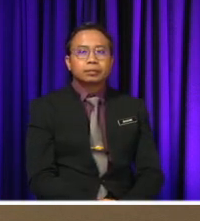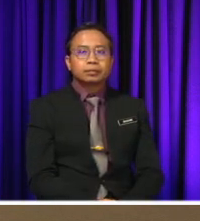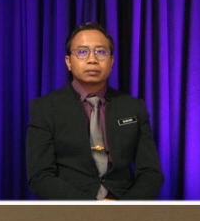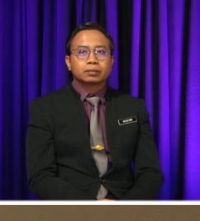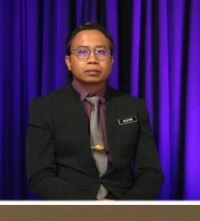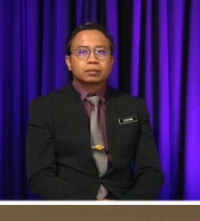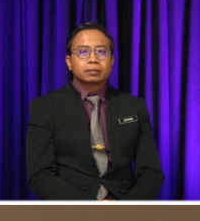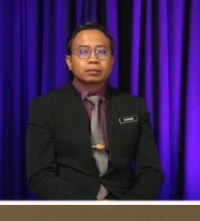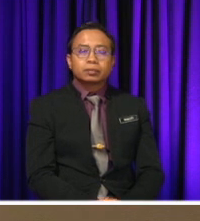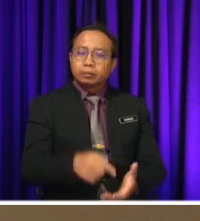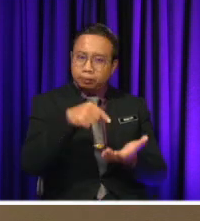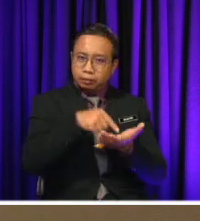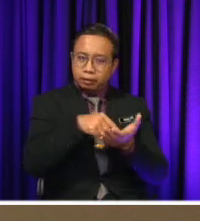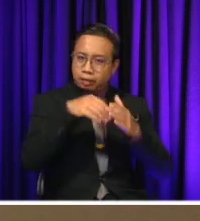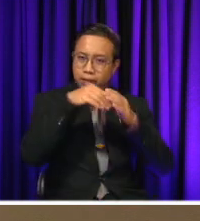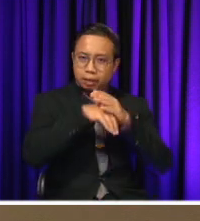lah